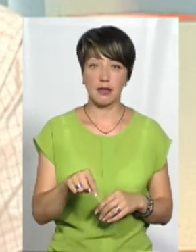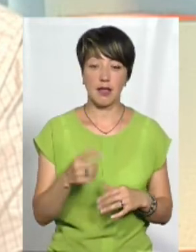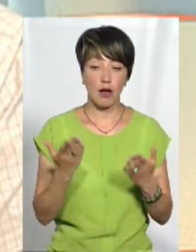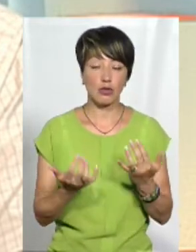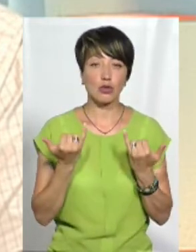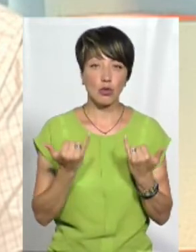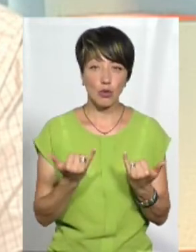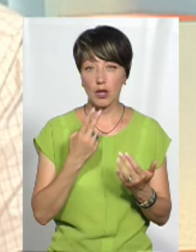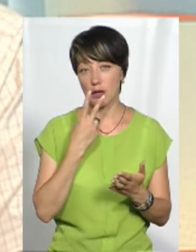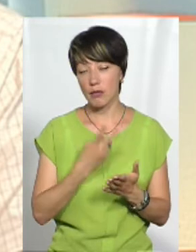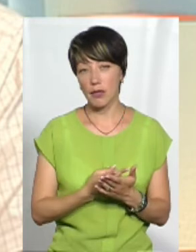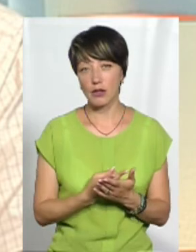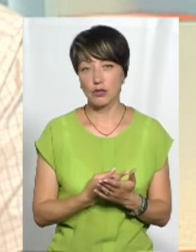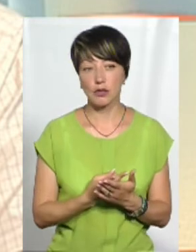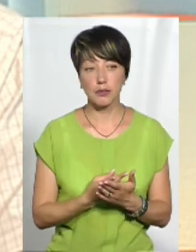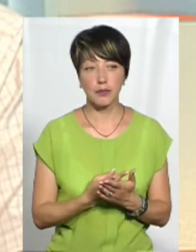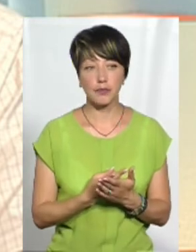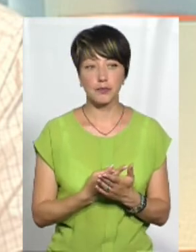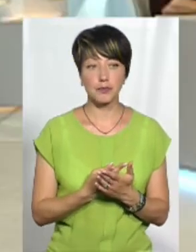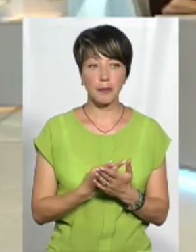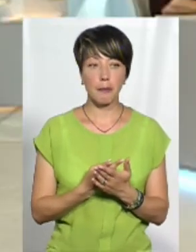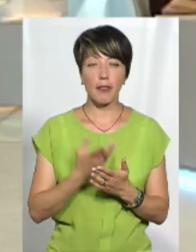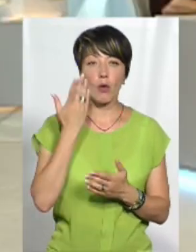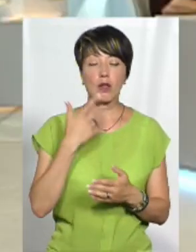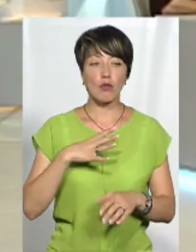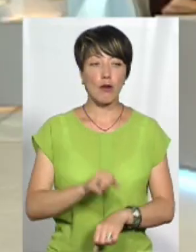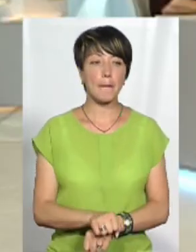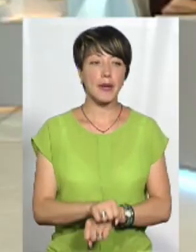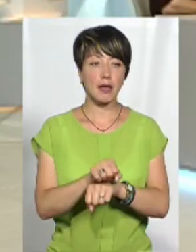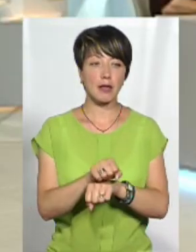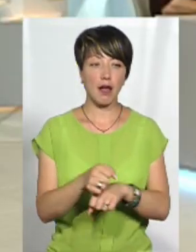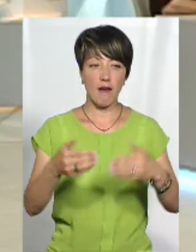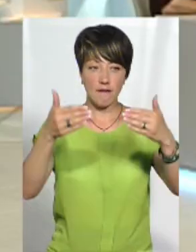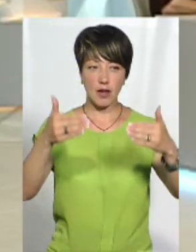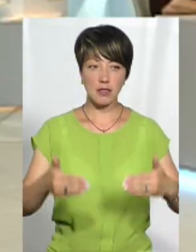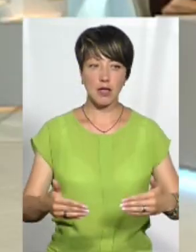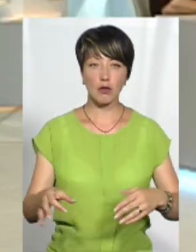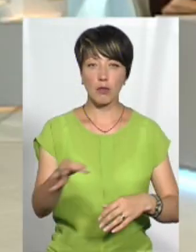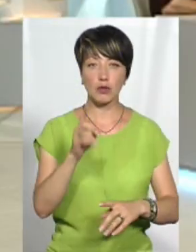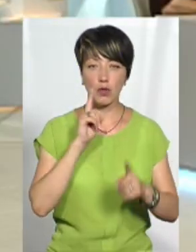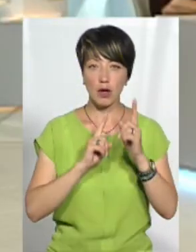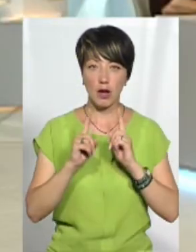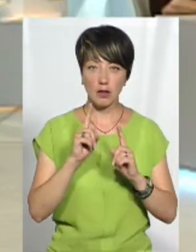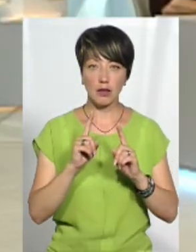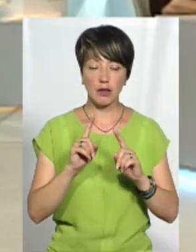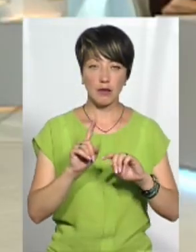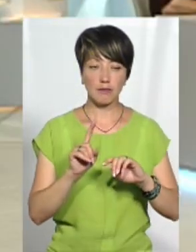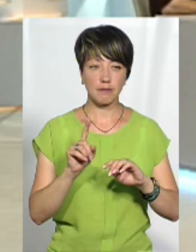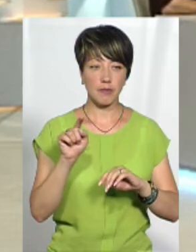якщо сьогодні бачили, коли йшов пікет, фасад обласної ради стоїть